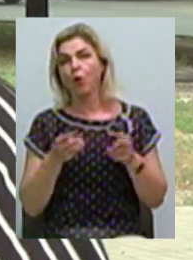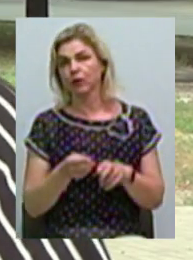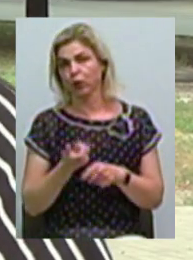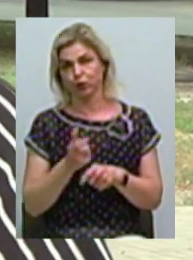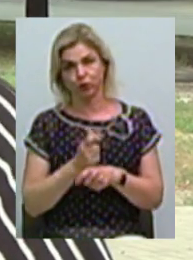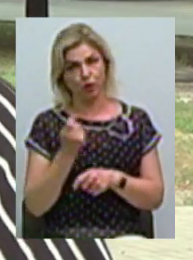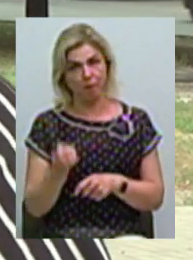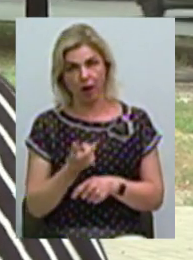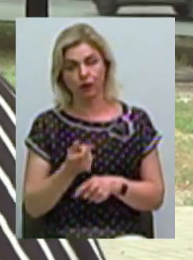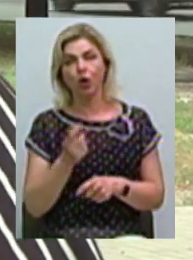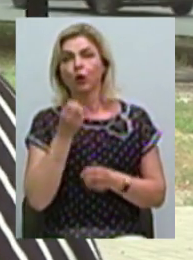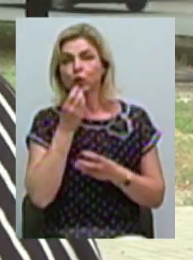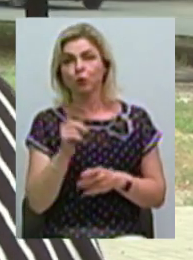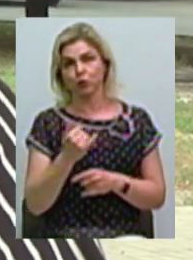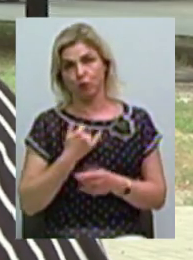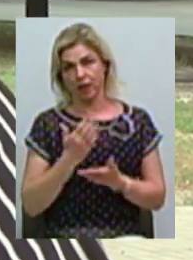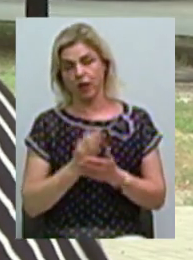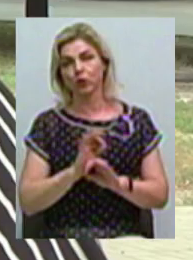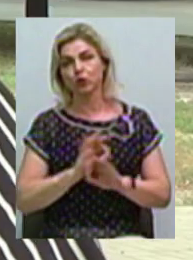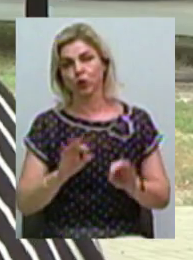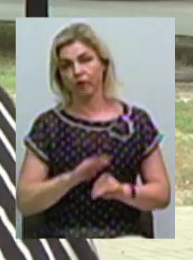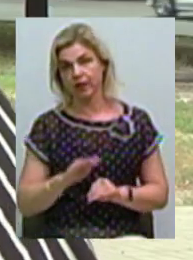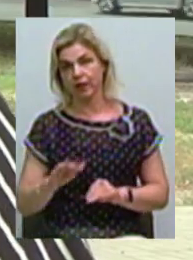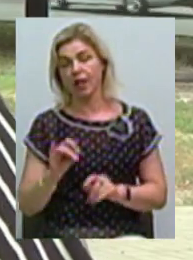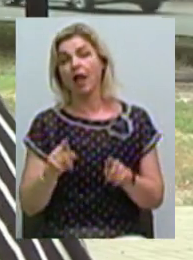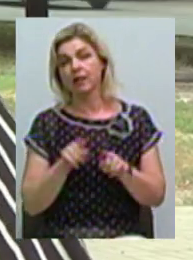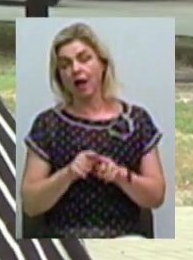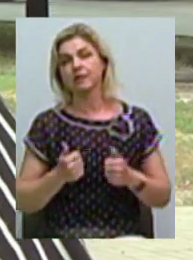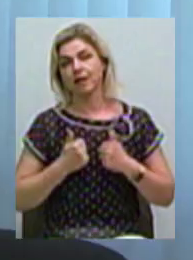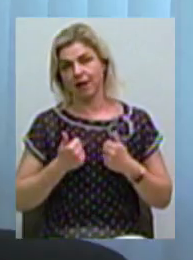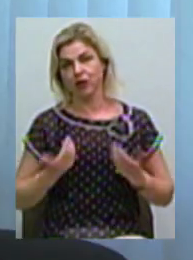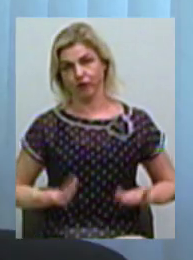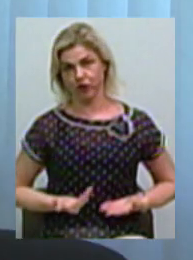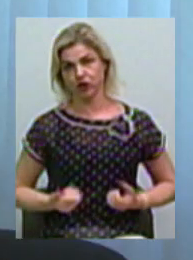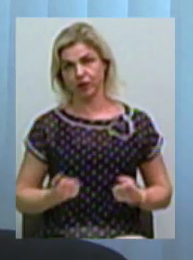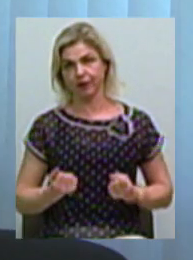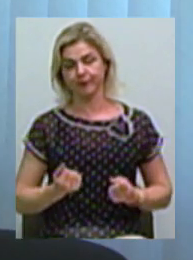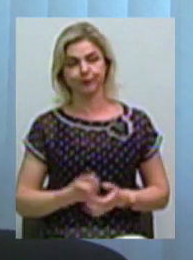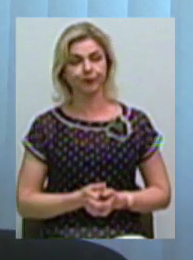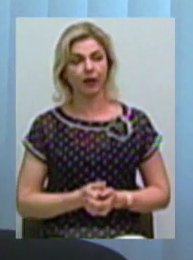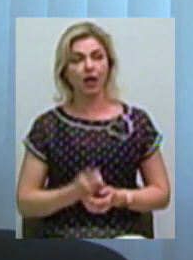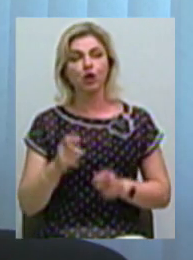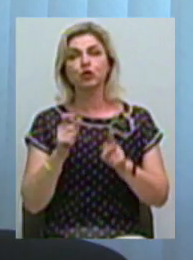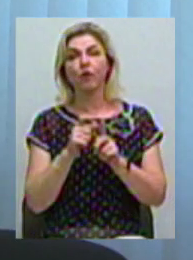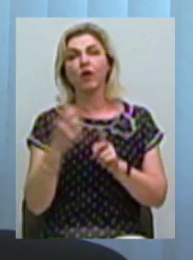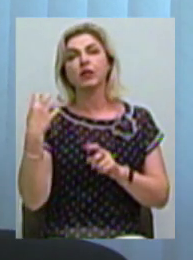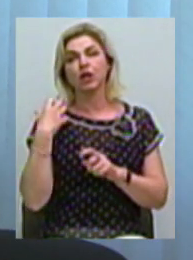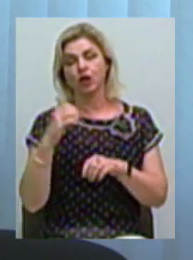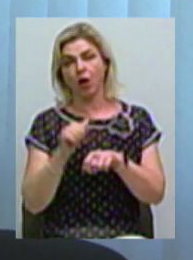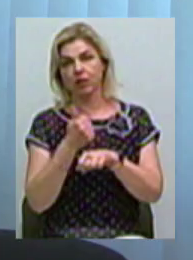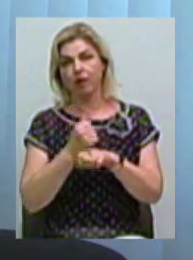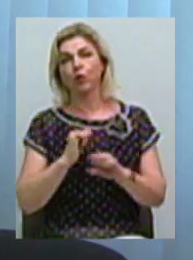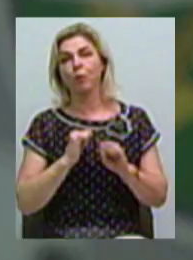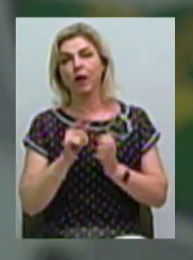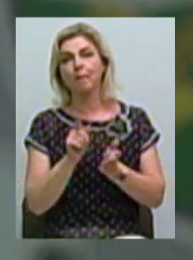мало. Добре, що у мене є чудові діти, тому якось ось так і намагаюсь вижити. За словами начальниці Головного управління Пенсійного